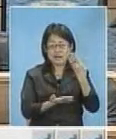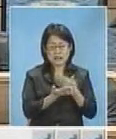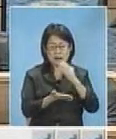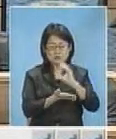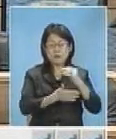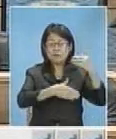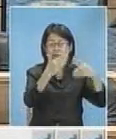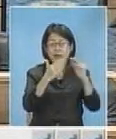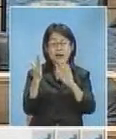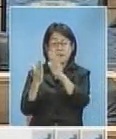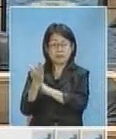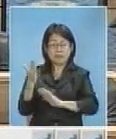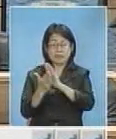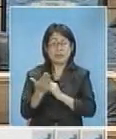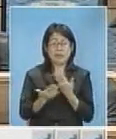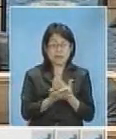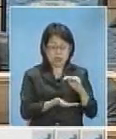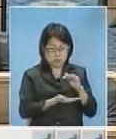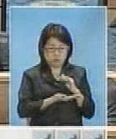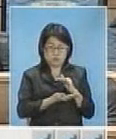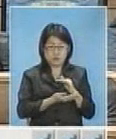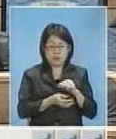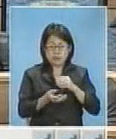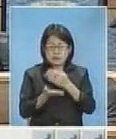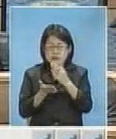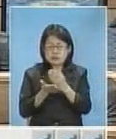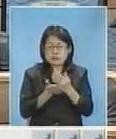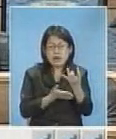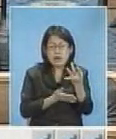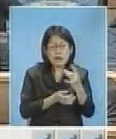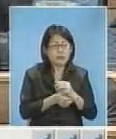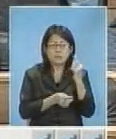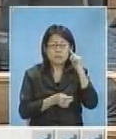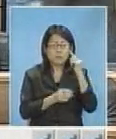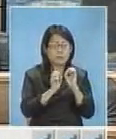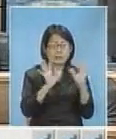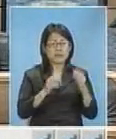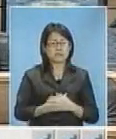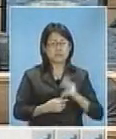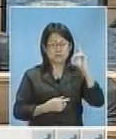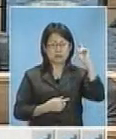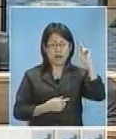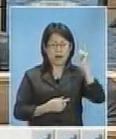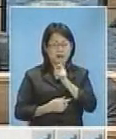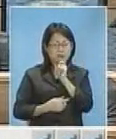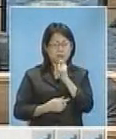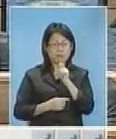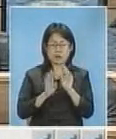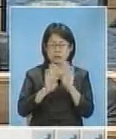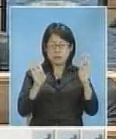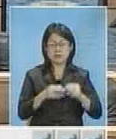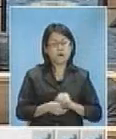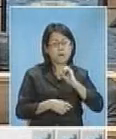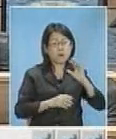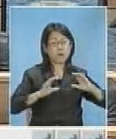ไรความโปร่งใสไม่มีและผมได้ใช้คำนี้นะครับในการสัมภาษณ์กับสื่อมวลชนว่าการกระทำเช่นนี้โดยรัฐบา